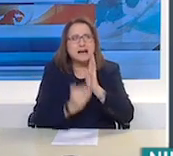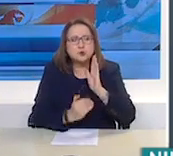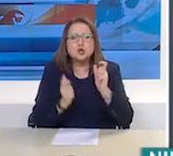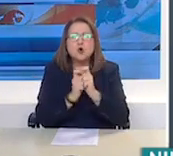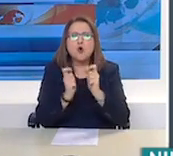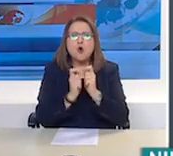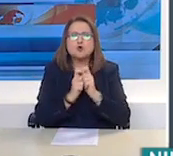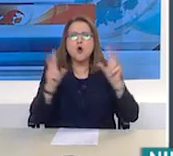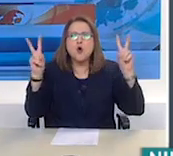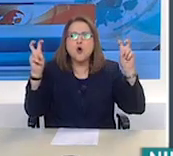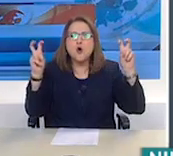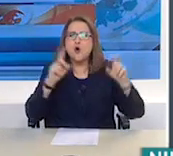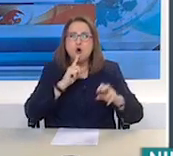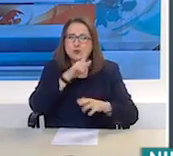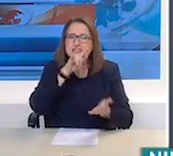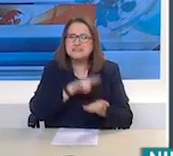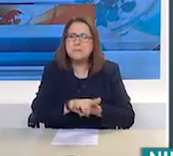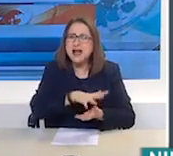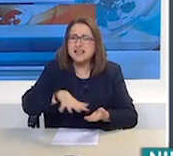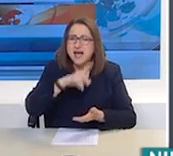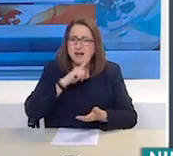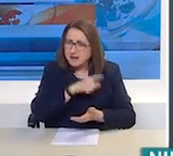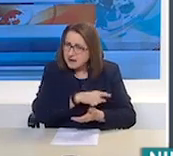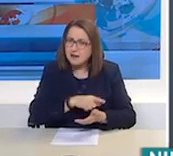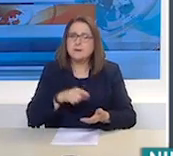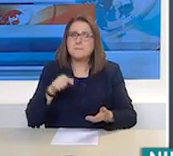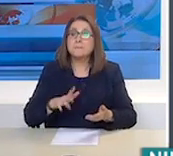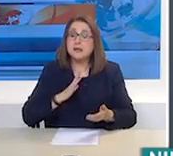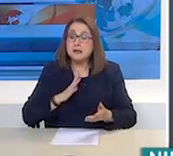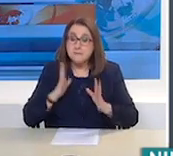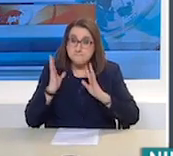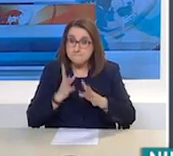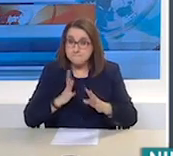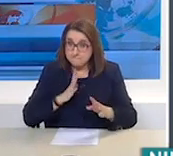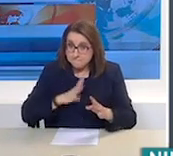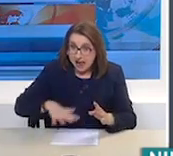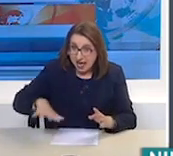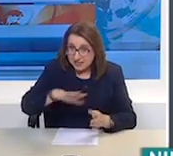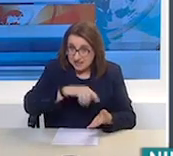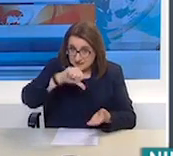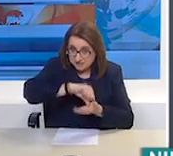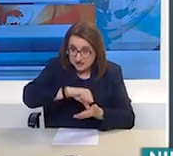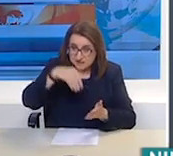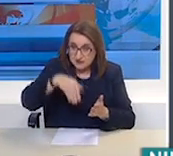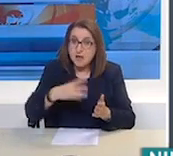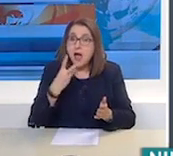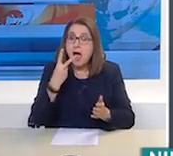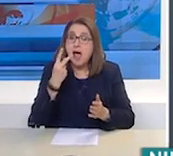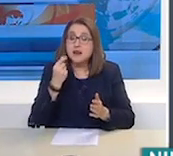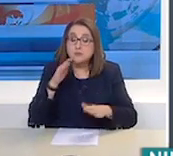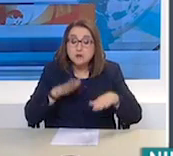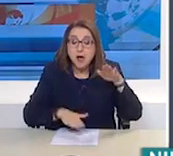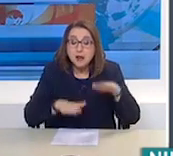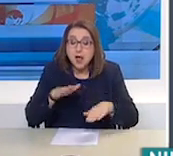εξής. Ορίζεται μέγιστος επιτρεπόμενος αριθμός πελατών εντός του εμπορικού κέντρου σύμφωνα με τη σχέση του